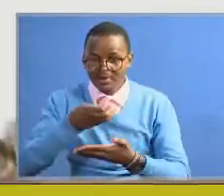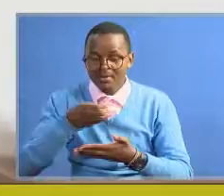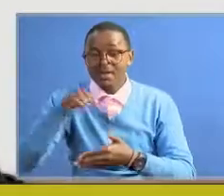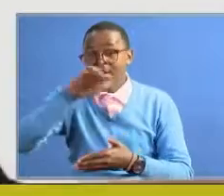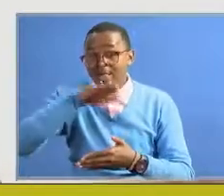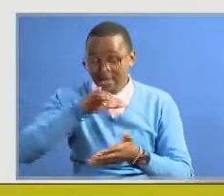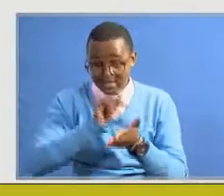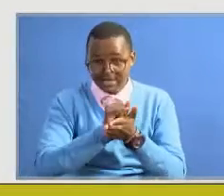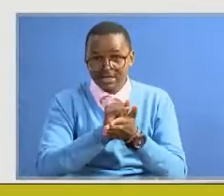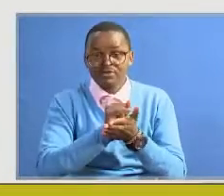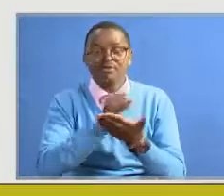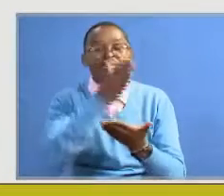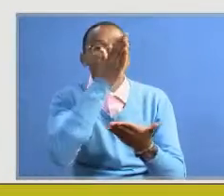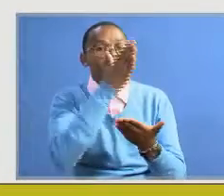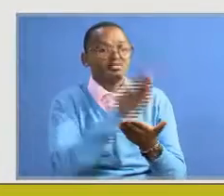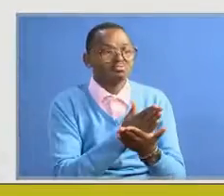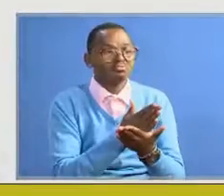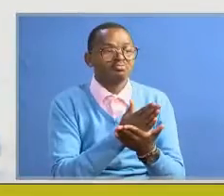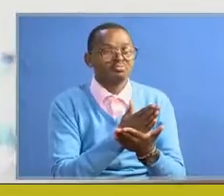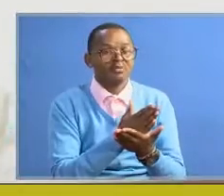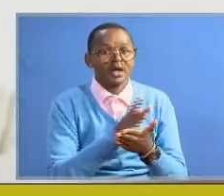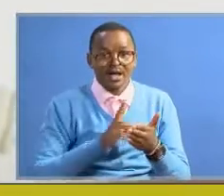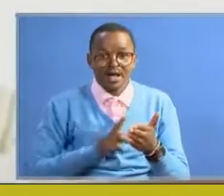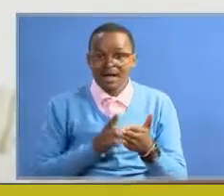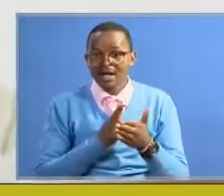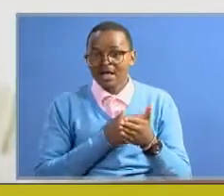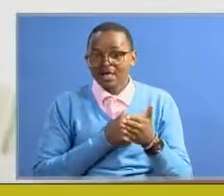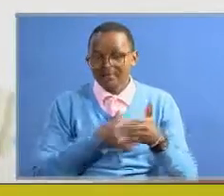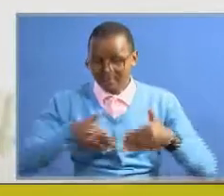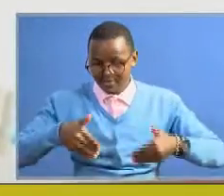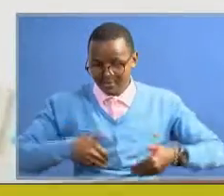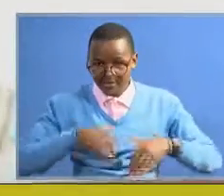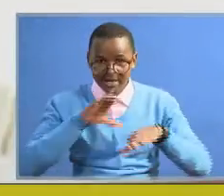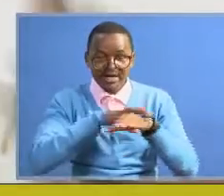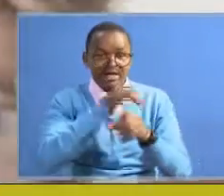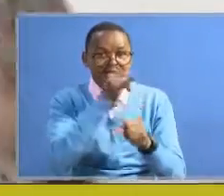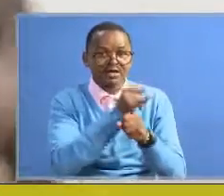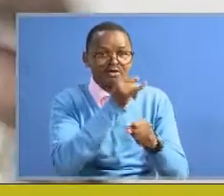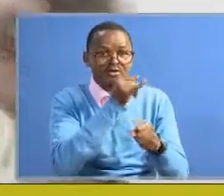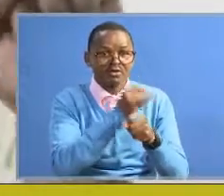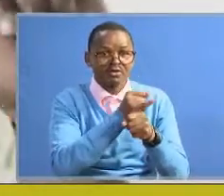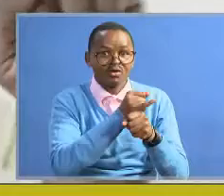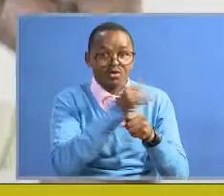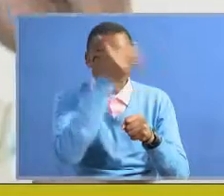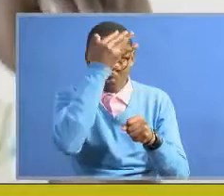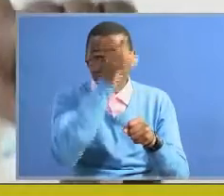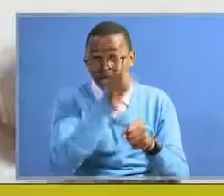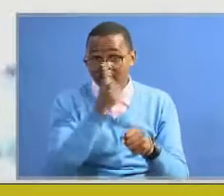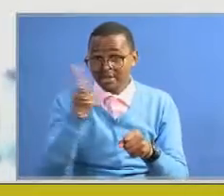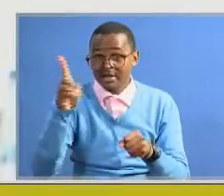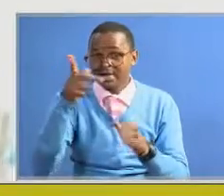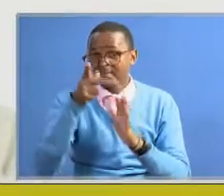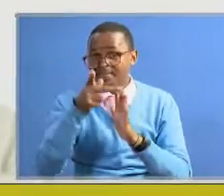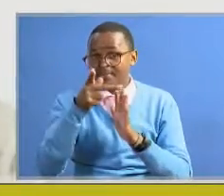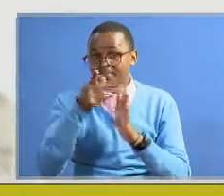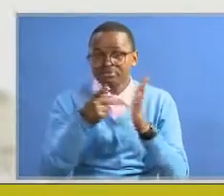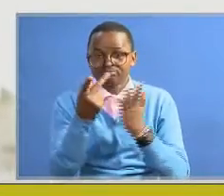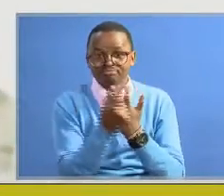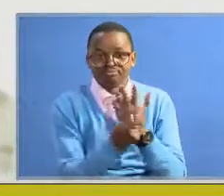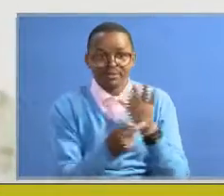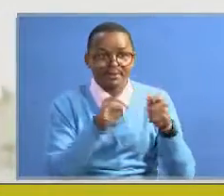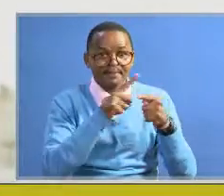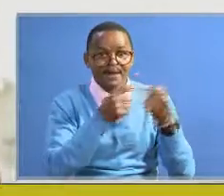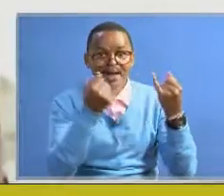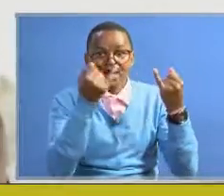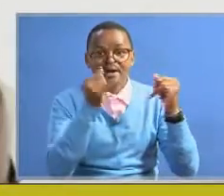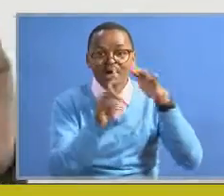ambao umekwama. Sio hiyo? Kwamba sisi vijana wetu wengi watapata kazi kwa sababu ya huyu nini? Mradi. Lakini